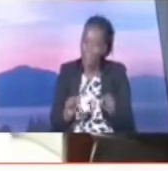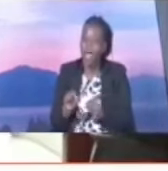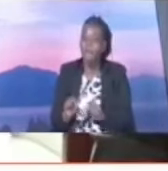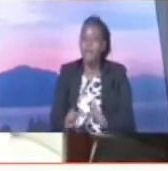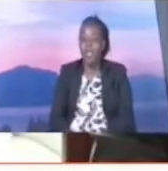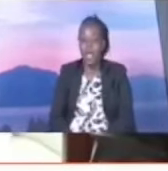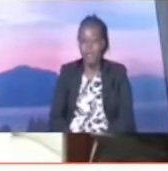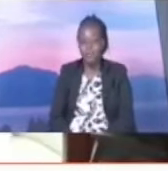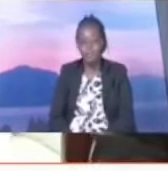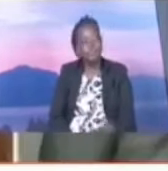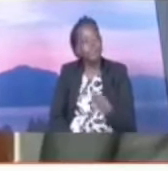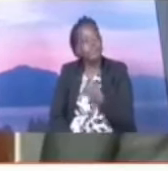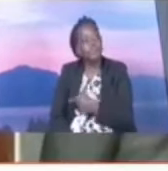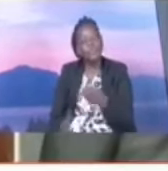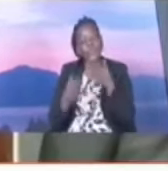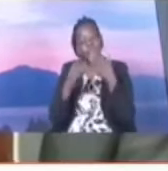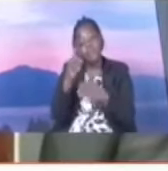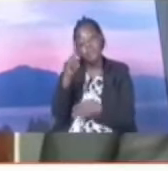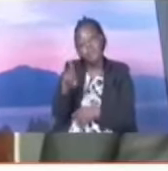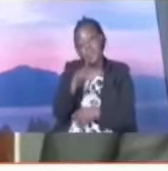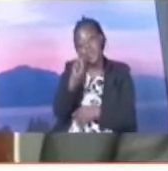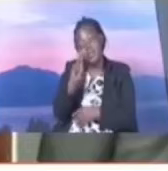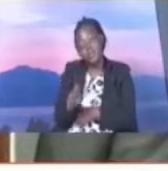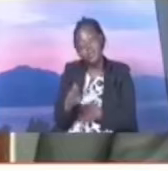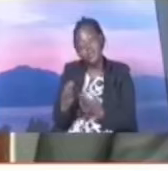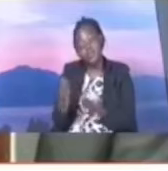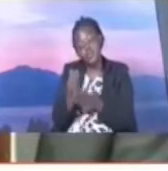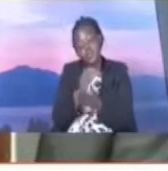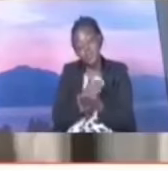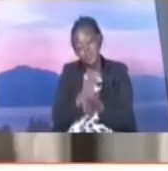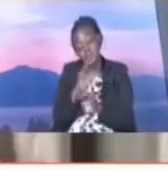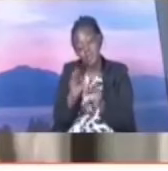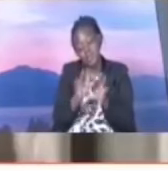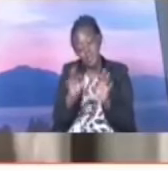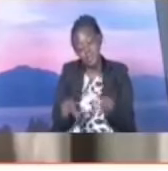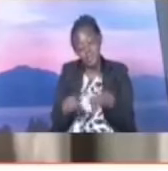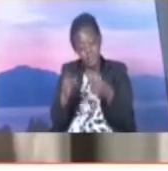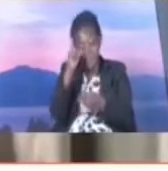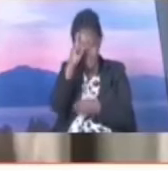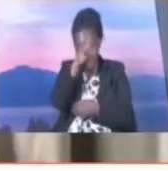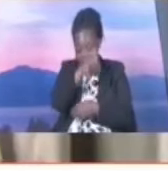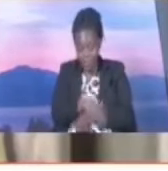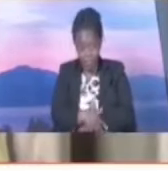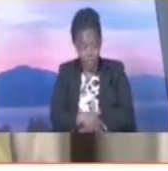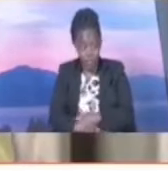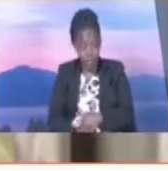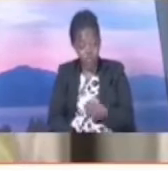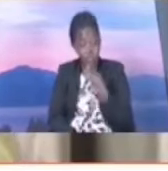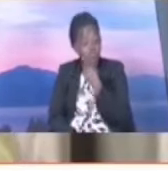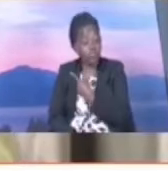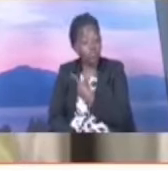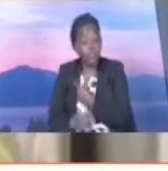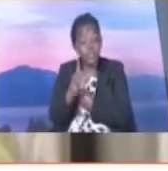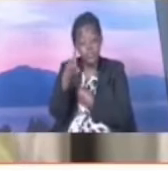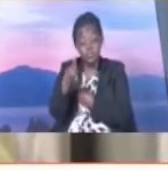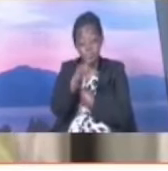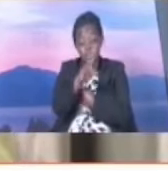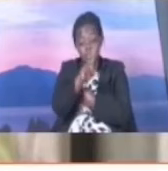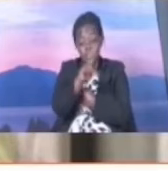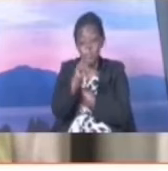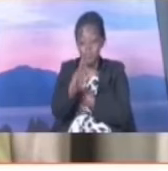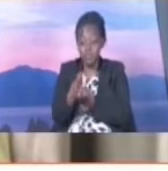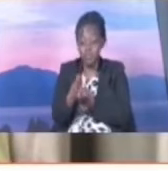Minisita Wamala yeebaza ba PLU olw'ebirabo bye batonedde omuteregga. Ekyo nga PLU bwe musalawo nga tujaguza